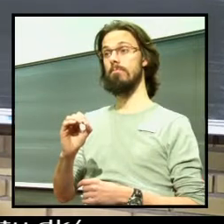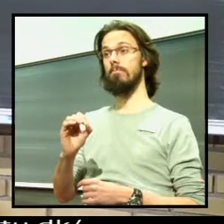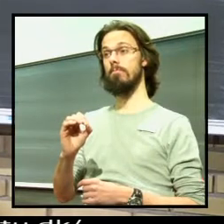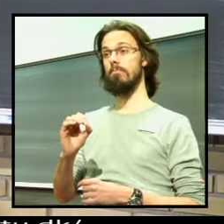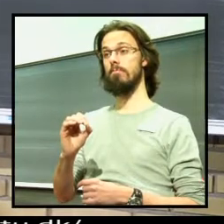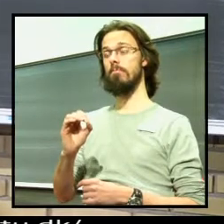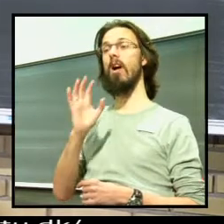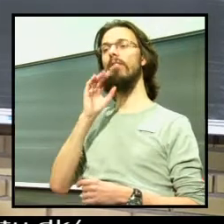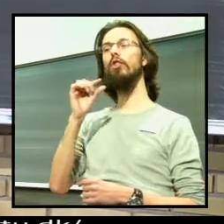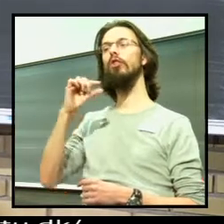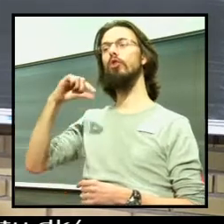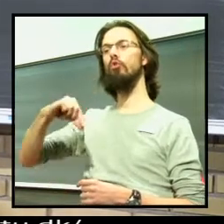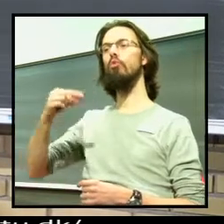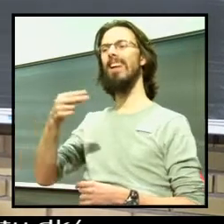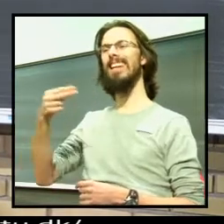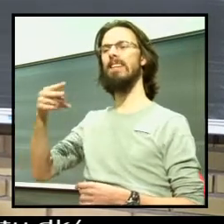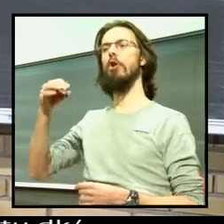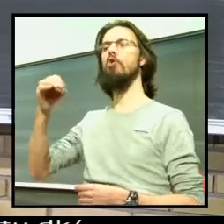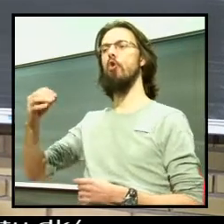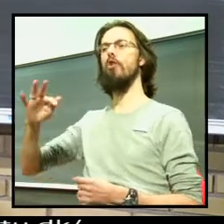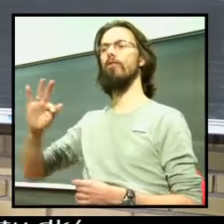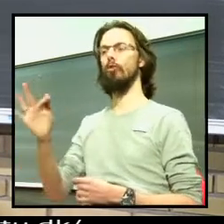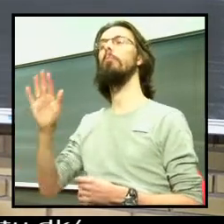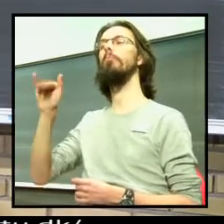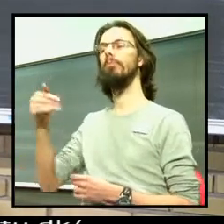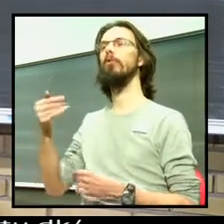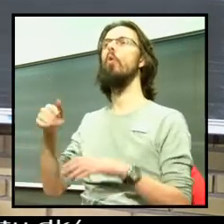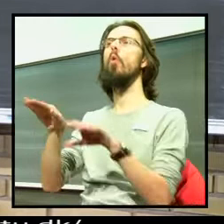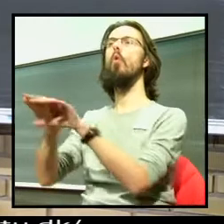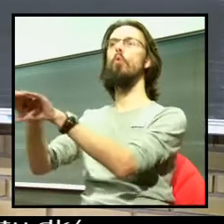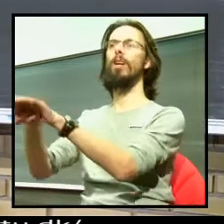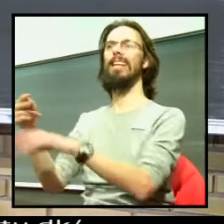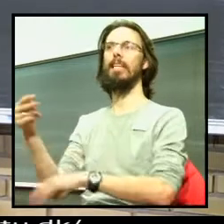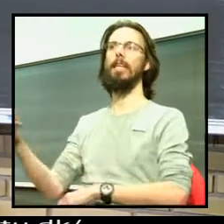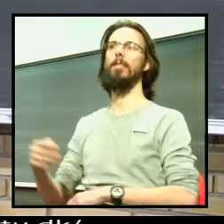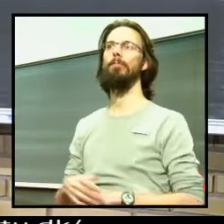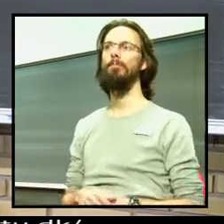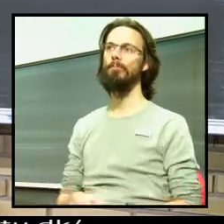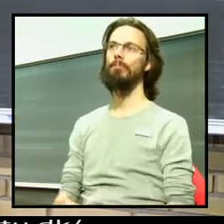så hvis Q er lige med 0-funktionen, så er det en homogen ligning.